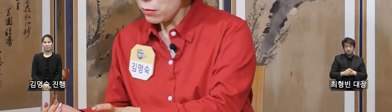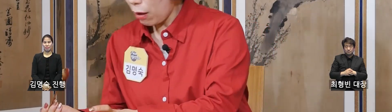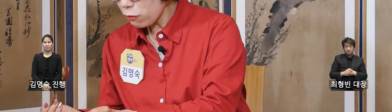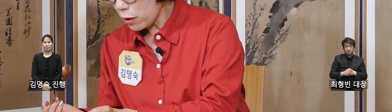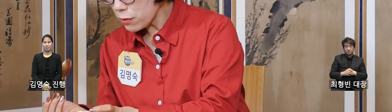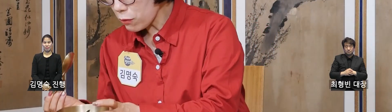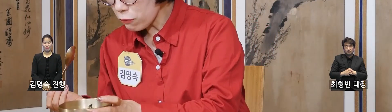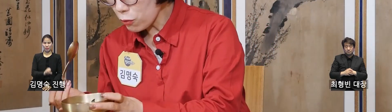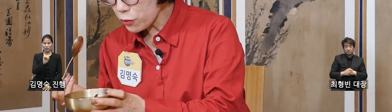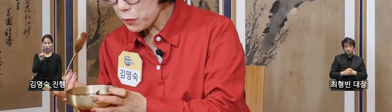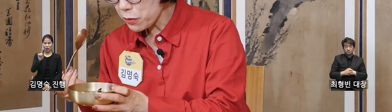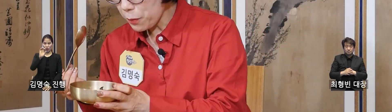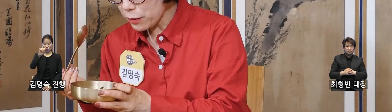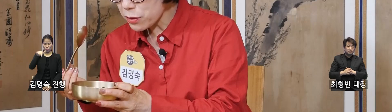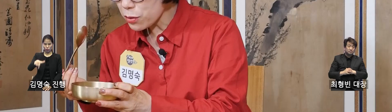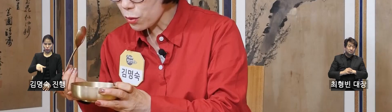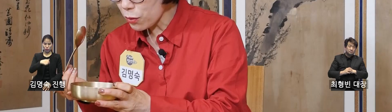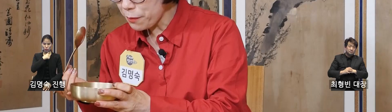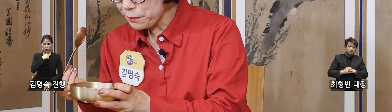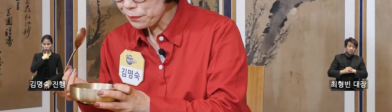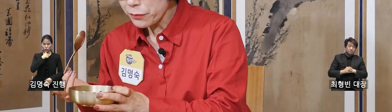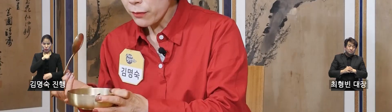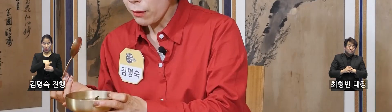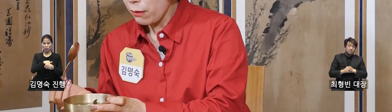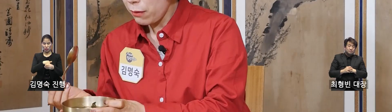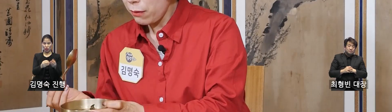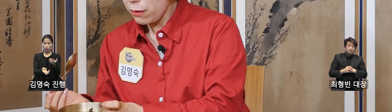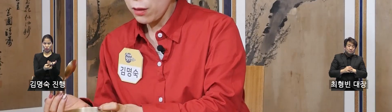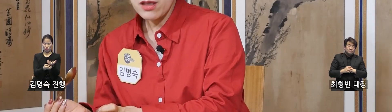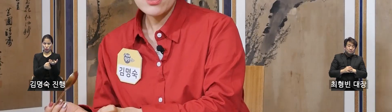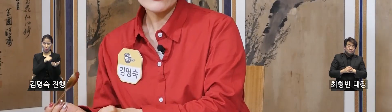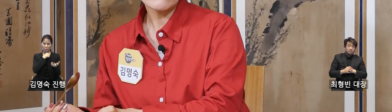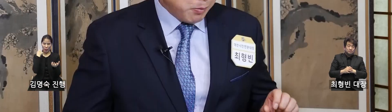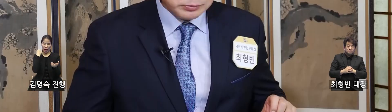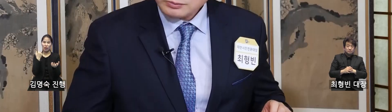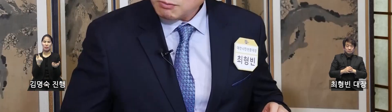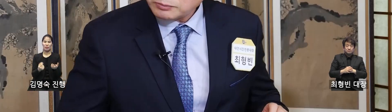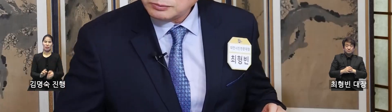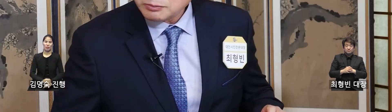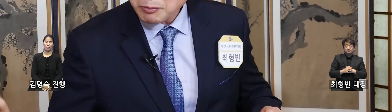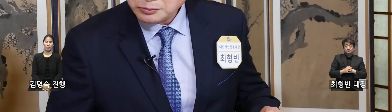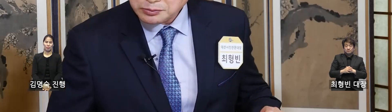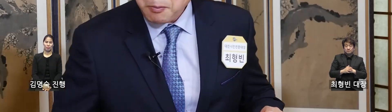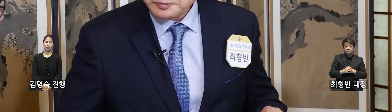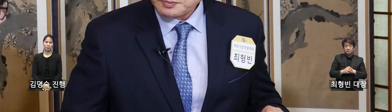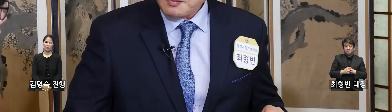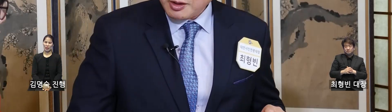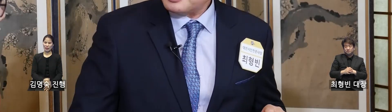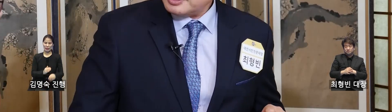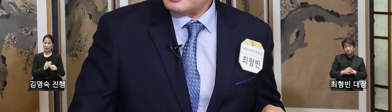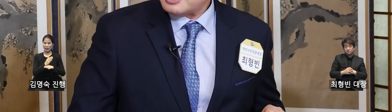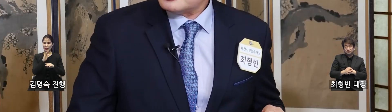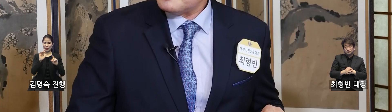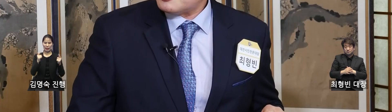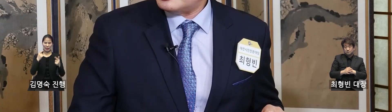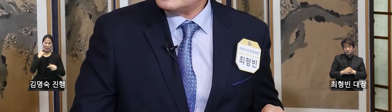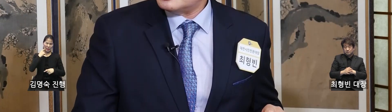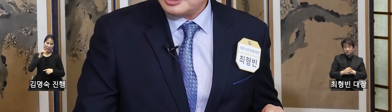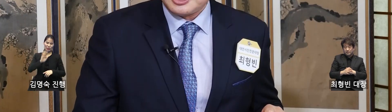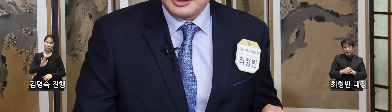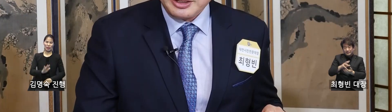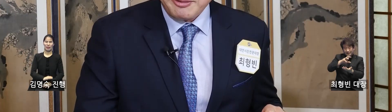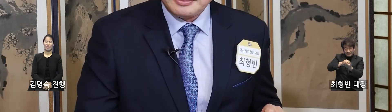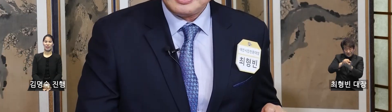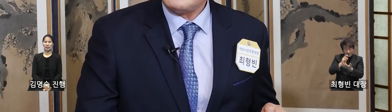그렇게 9 된장국도 어쩜 이렇게 맛이 있죠 로그 거 되게 과 지 아무도 안 그러면